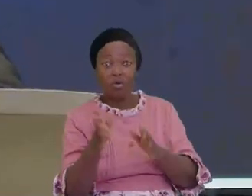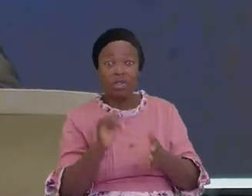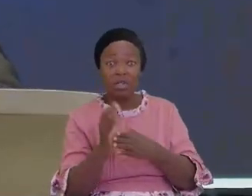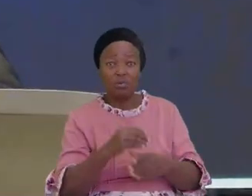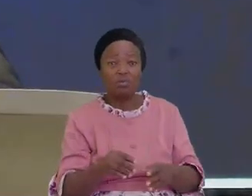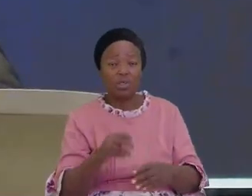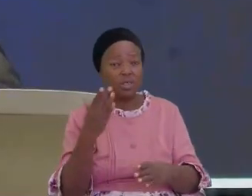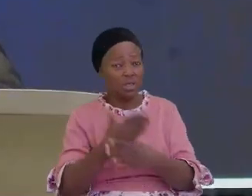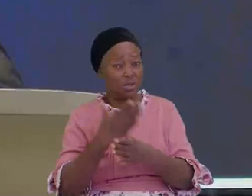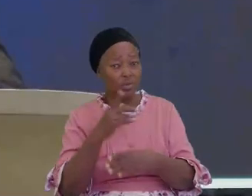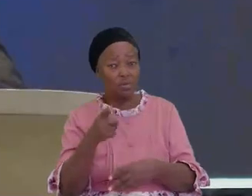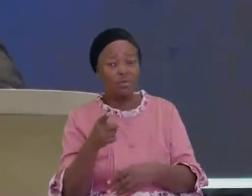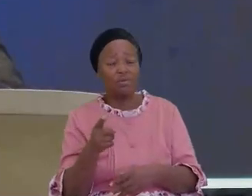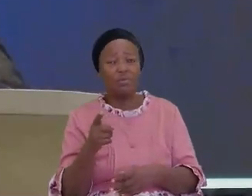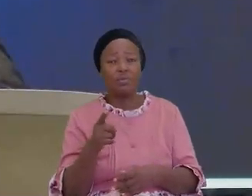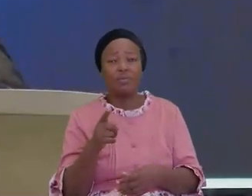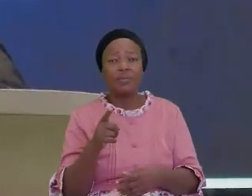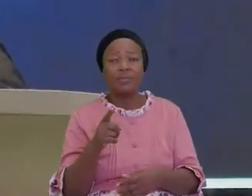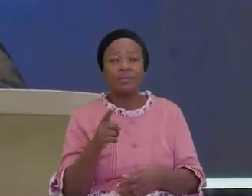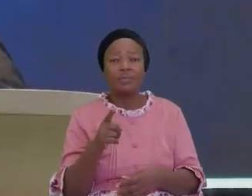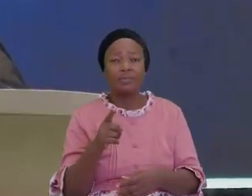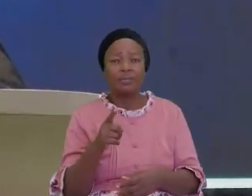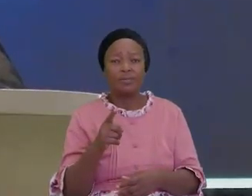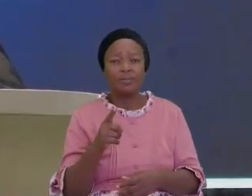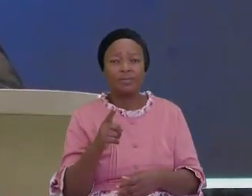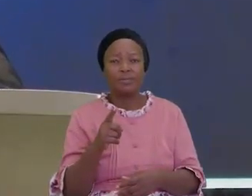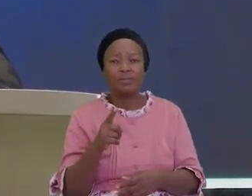Si tu peux abandonner toutes ces choses, il agira.